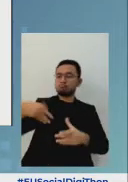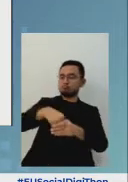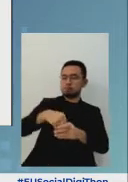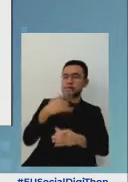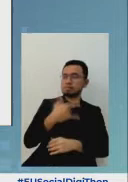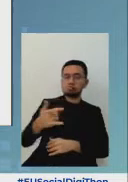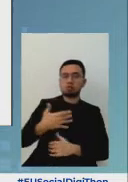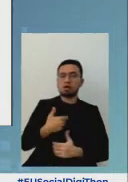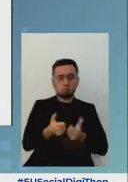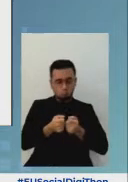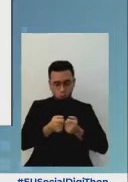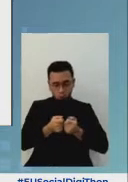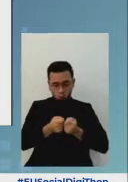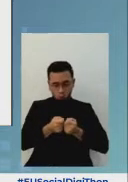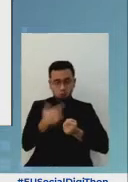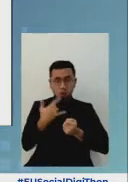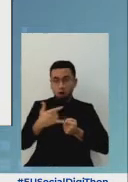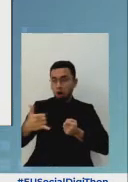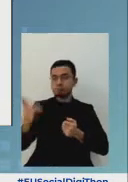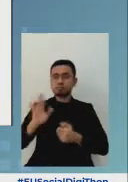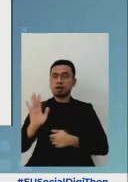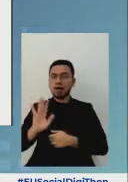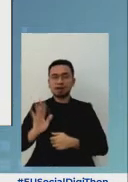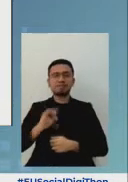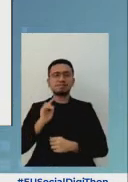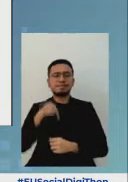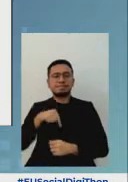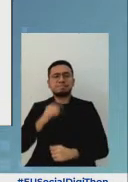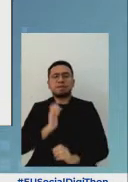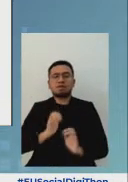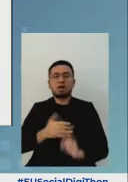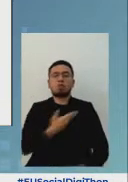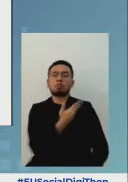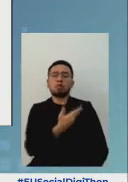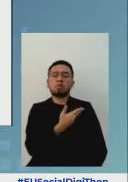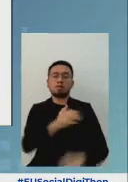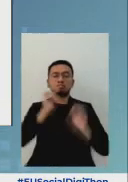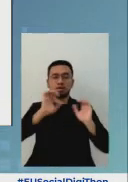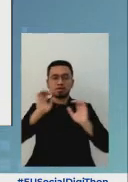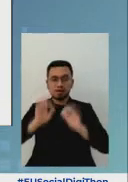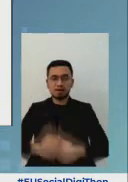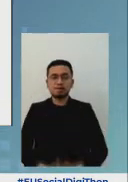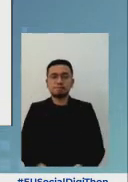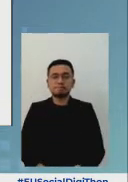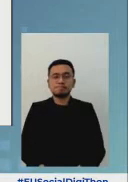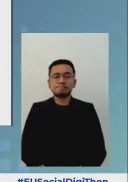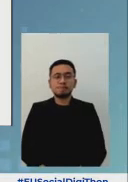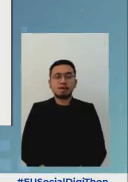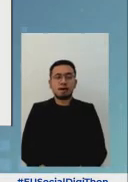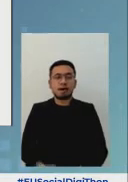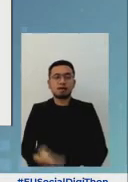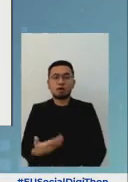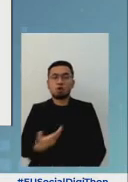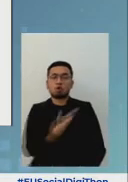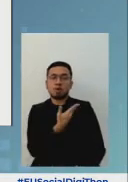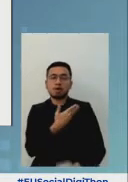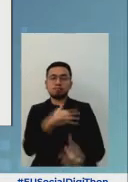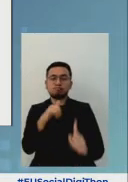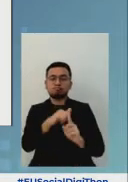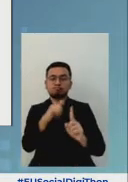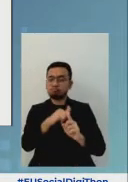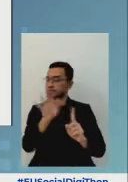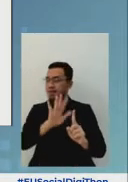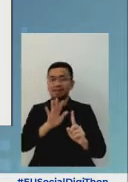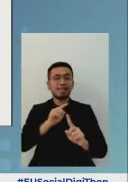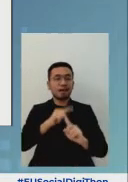sudah banyak korban-korbannya juga, ya. Jadi korbannya sekarang ada karena cyberbullying, tapi juga korban dari adiksi gawe,